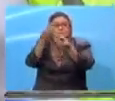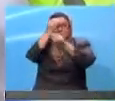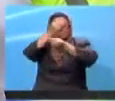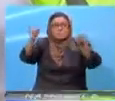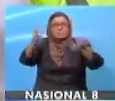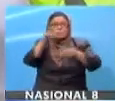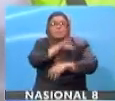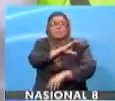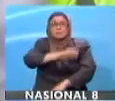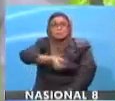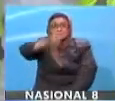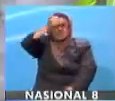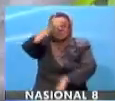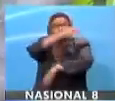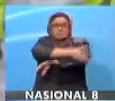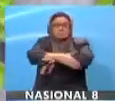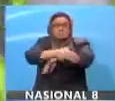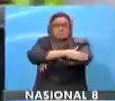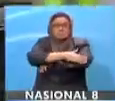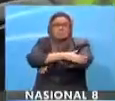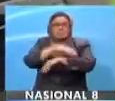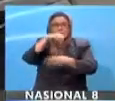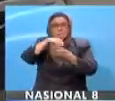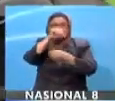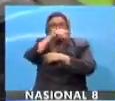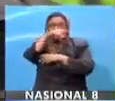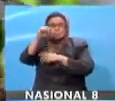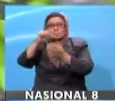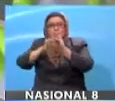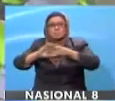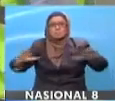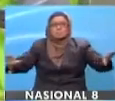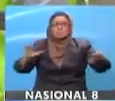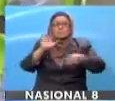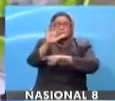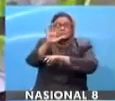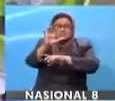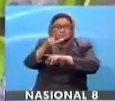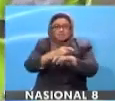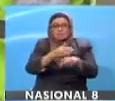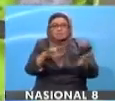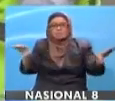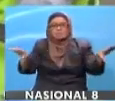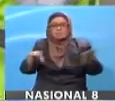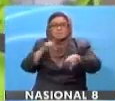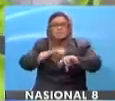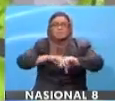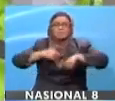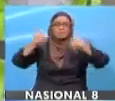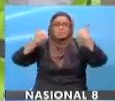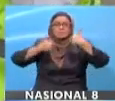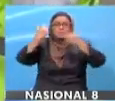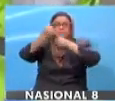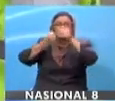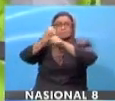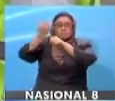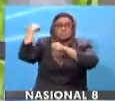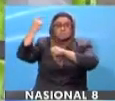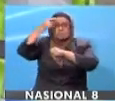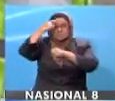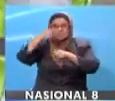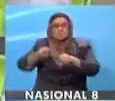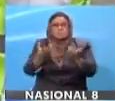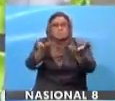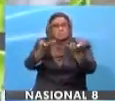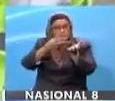Bakar dalam Ops Selamat 5 yang dilancarkan semasa Hari Raya Aidilfitri tahun lalu. Bagi mereka yang mahu menyelesaikan masalah